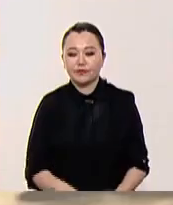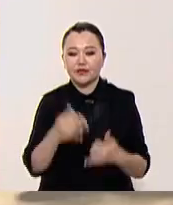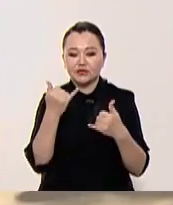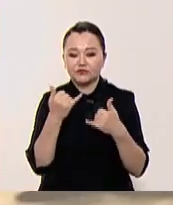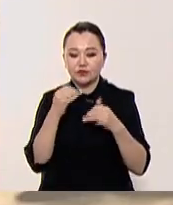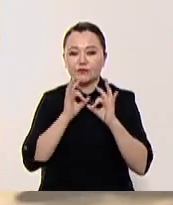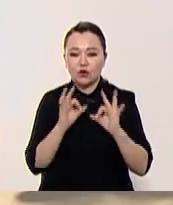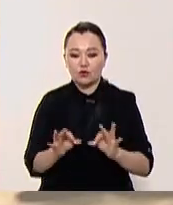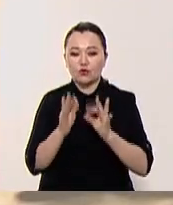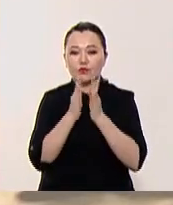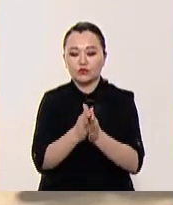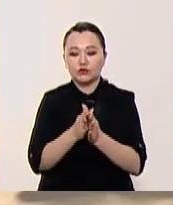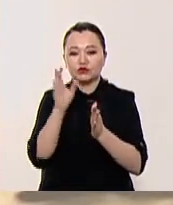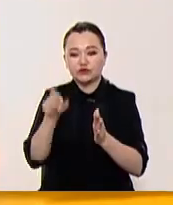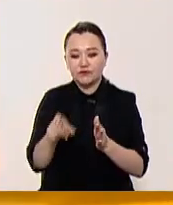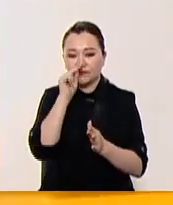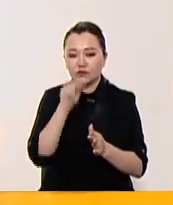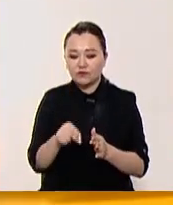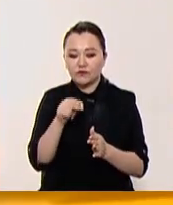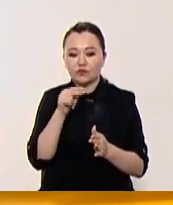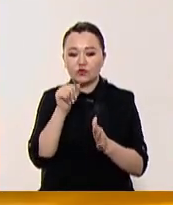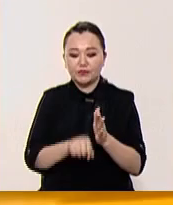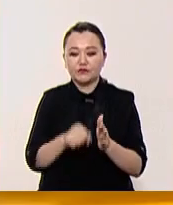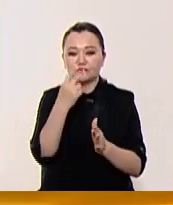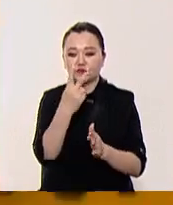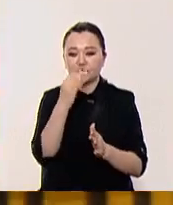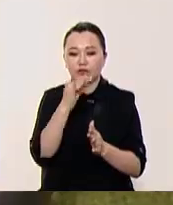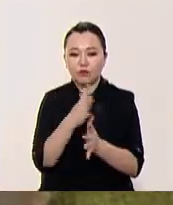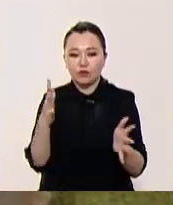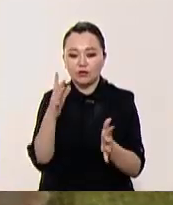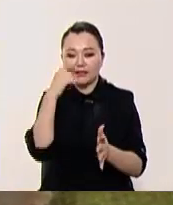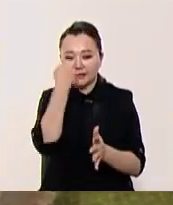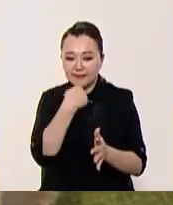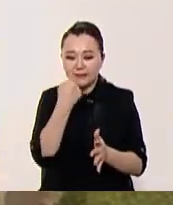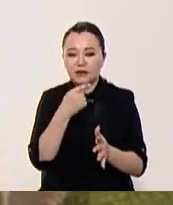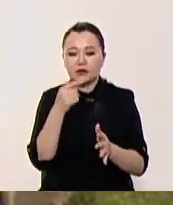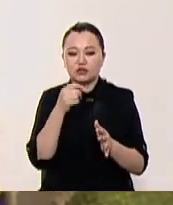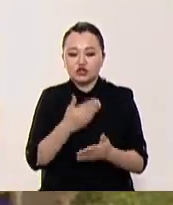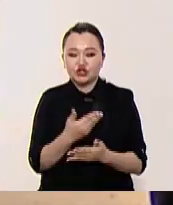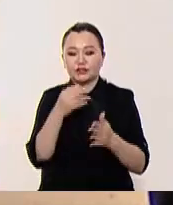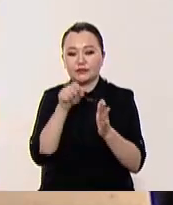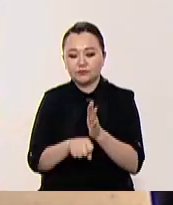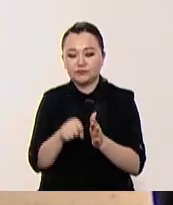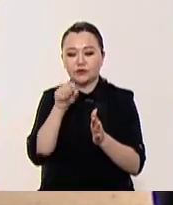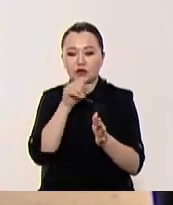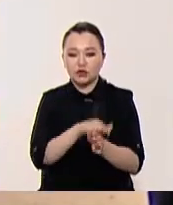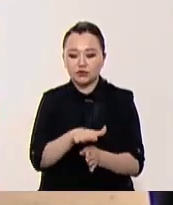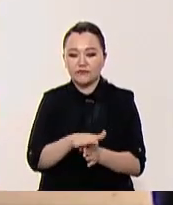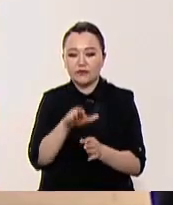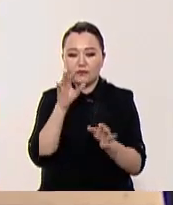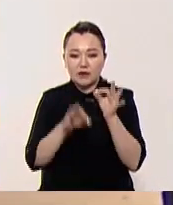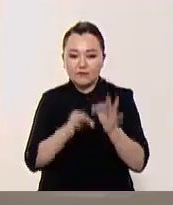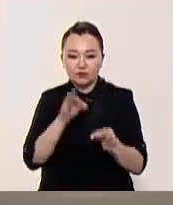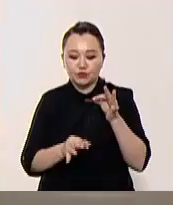Сегодня прокурор попросил признать Дужнова виновным в убийстве 2 и более лиц, посягательстве на жизнь лиц, осуществляющих